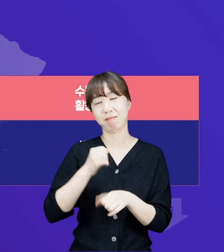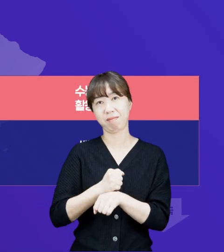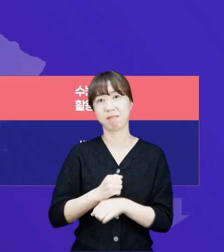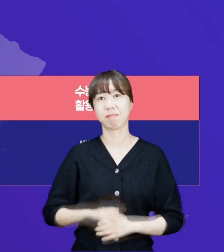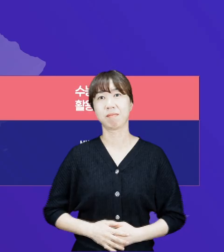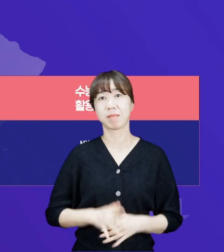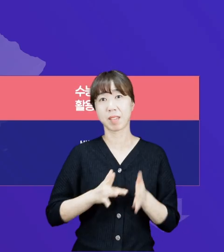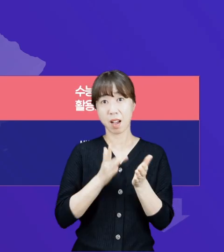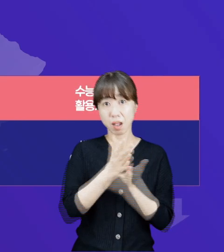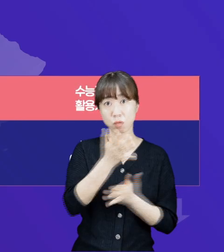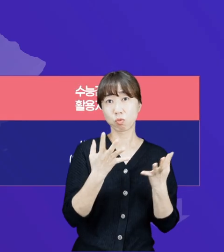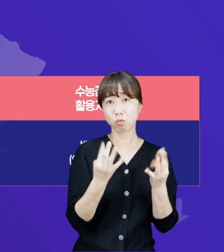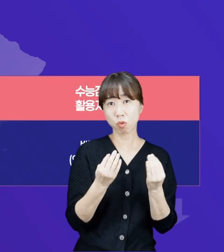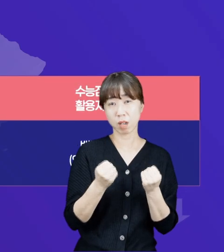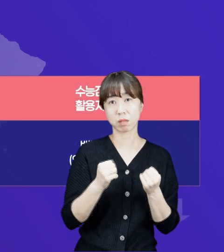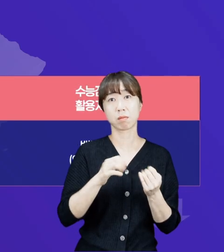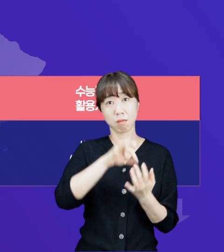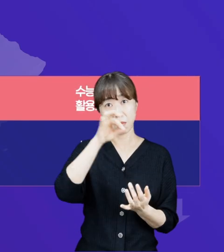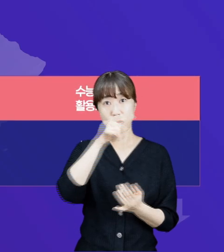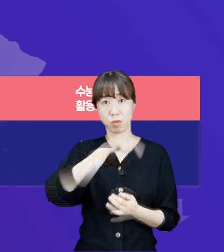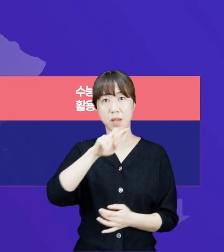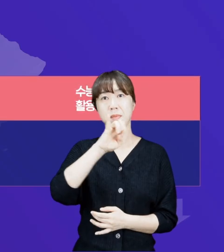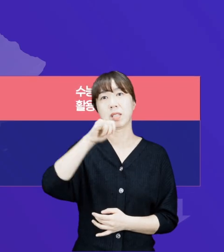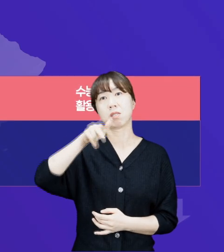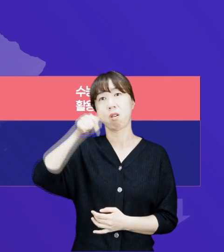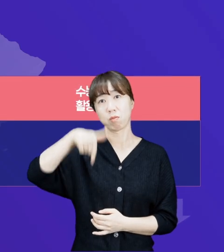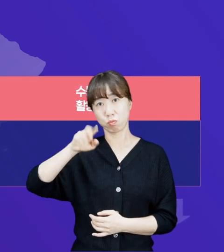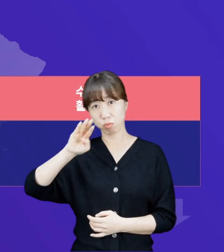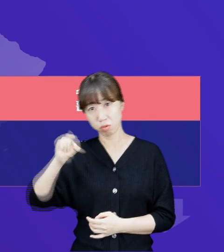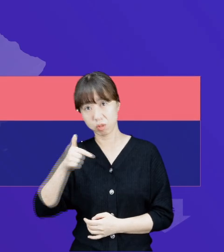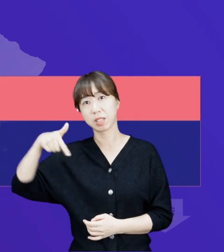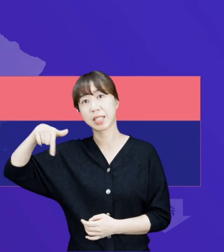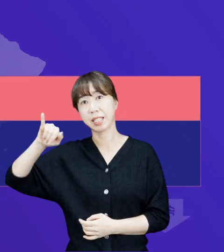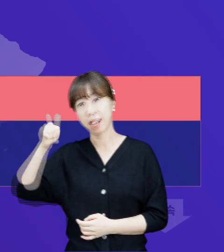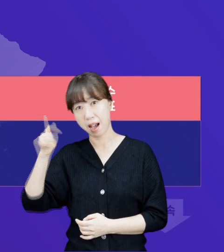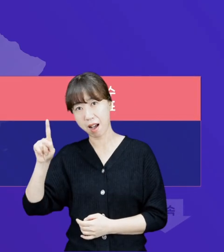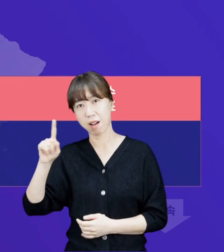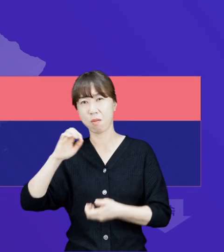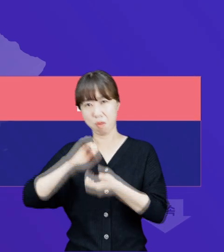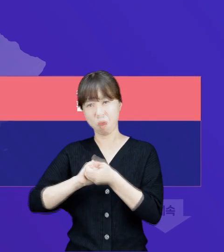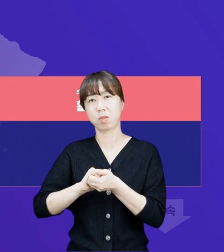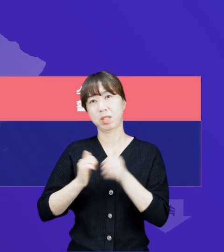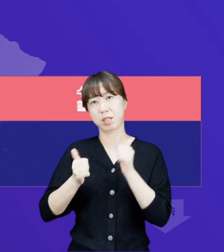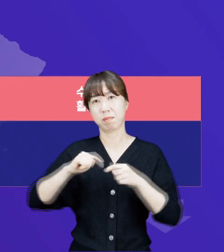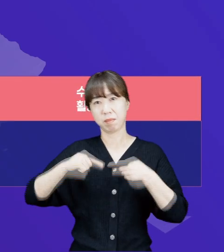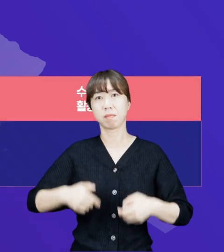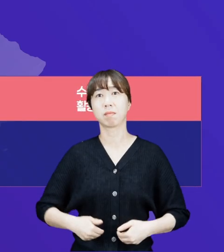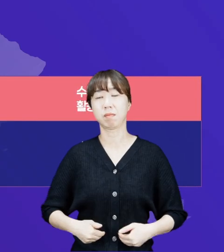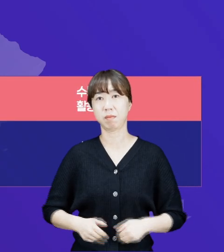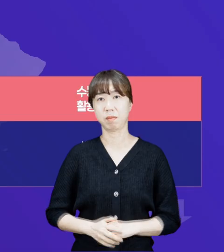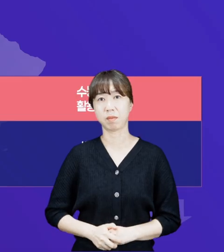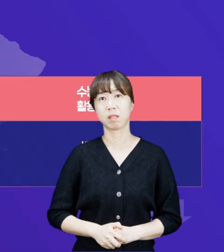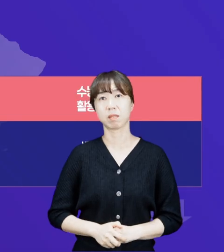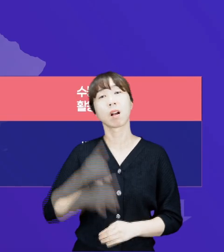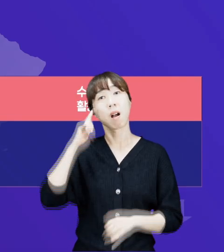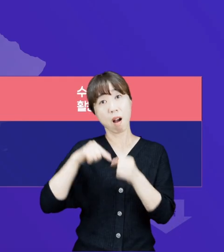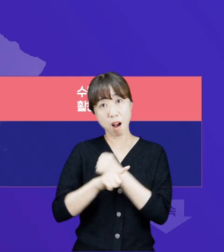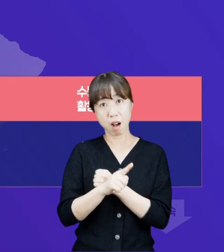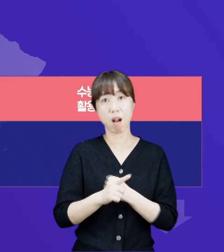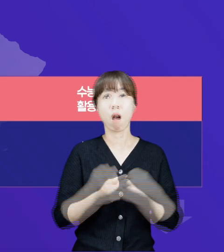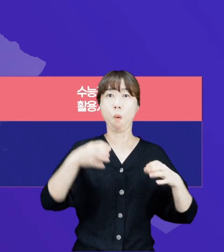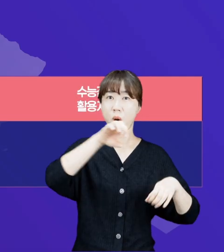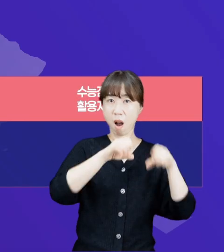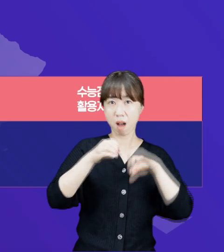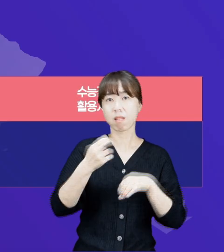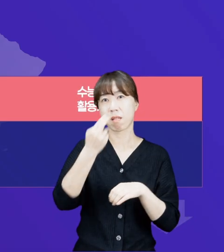약학과는 수학 선택 과목 중 미적분 또는 기하를 필수로 응시하여야 하며 과학탐구 선택 과목 중 화학 또는 생명과학을 포함한